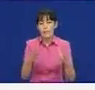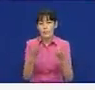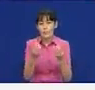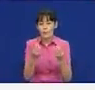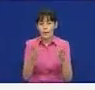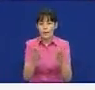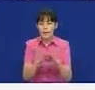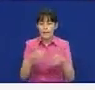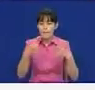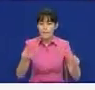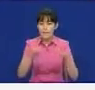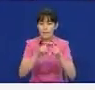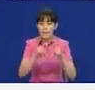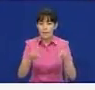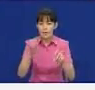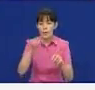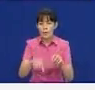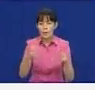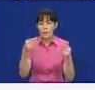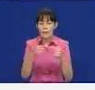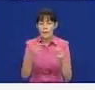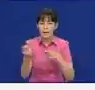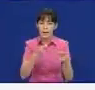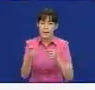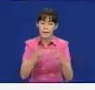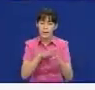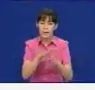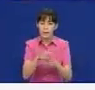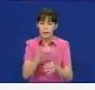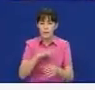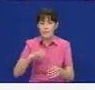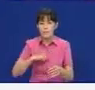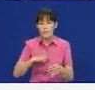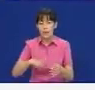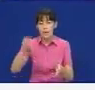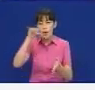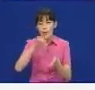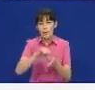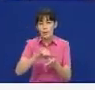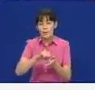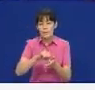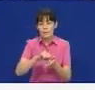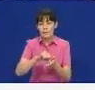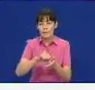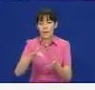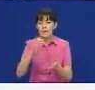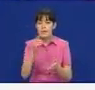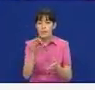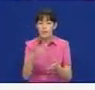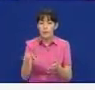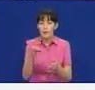қатар басқа мектептердің барлығында осыған тиісті акциялар өтіп жатыр. Мына өзімізге қосылған мынау Сайрам ауданынан